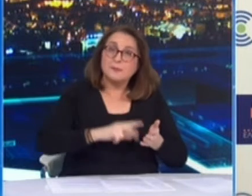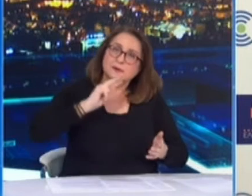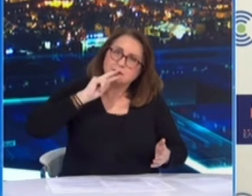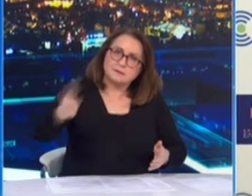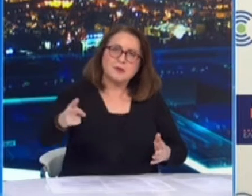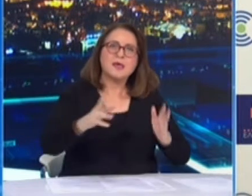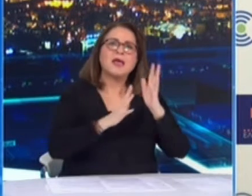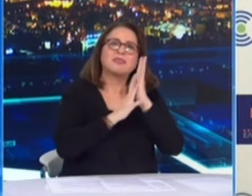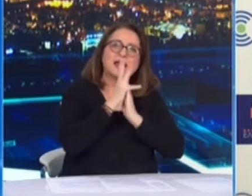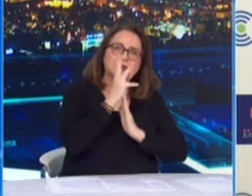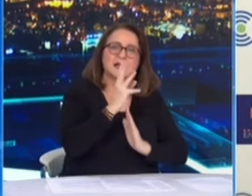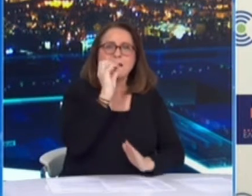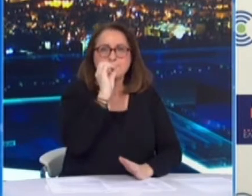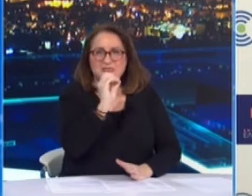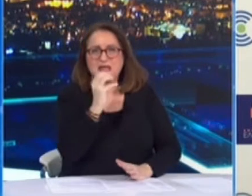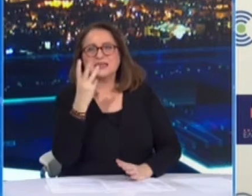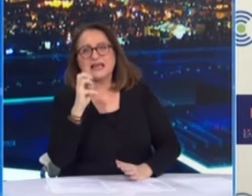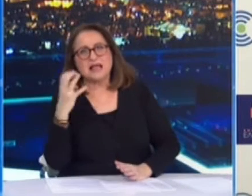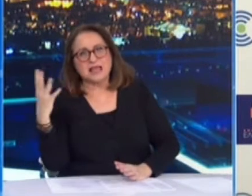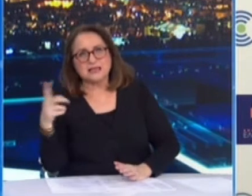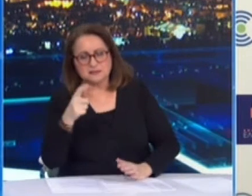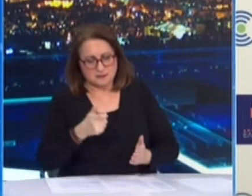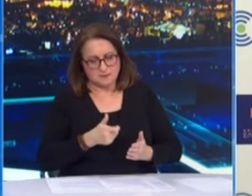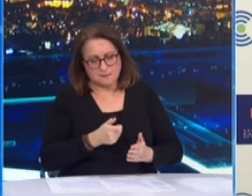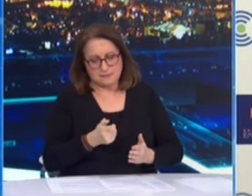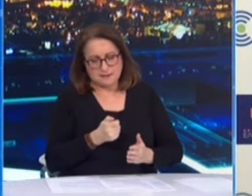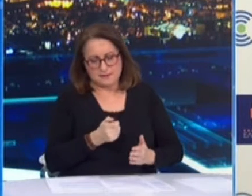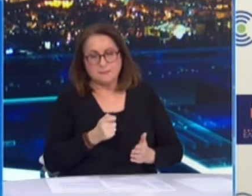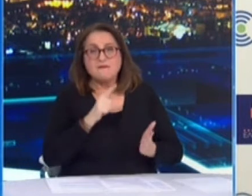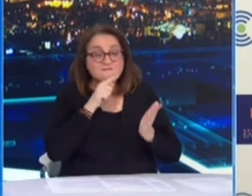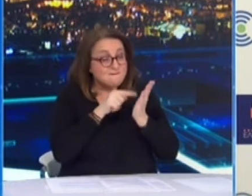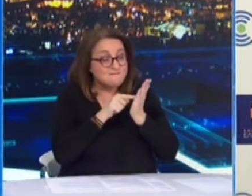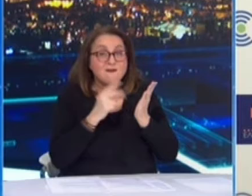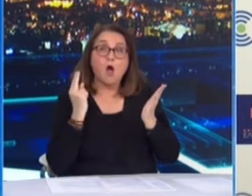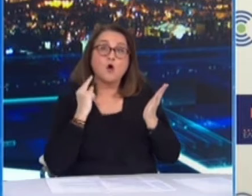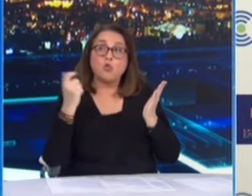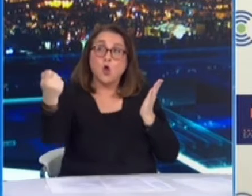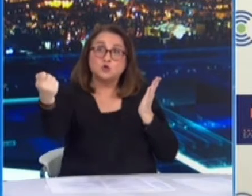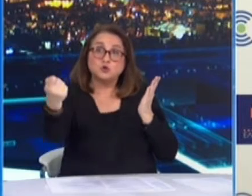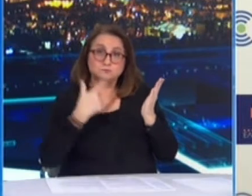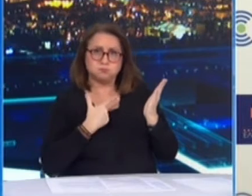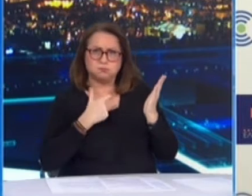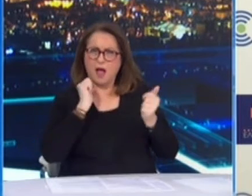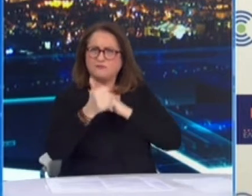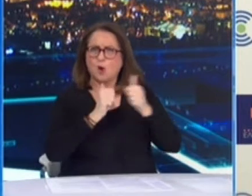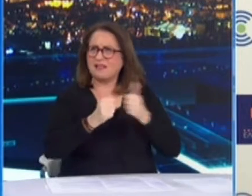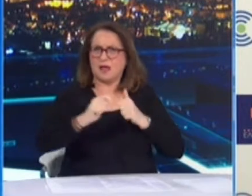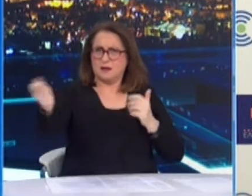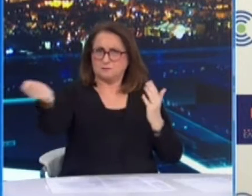13034, γράφοντας αυτόν τον κωδικό και μόνο, εφόσον το προτινόμενο ραντεβού